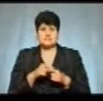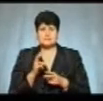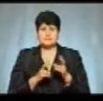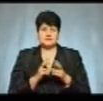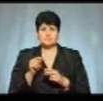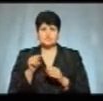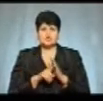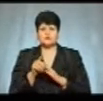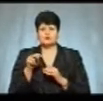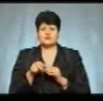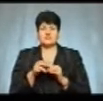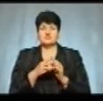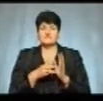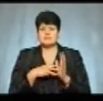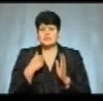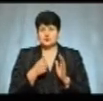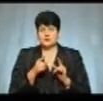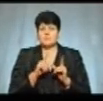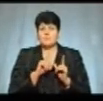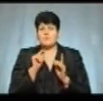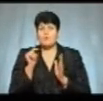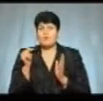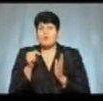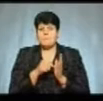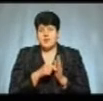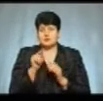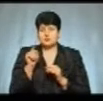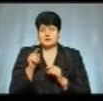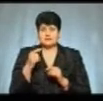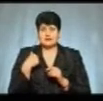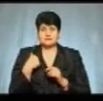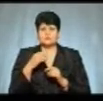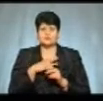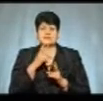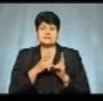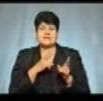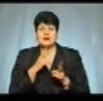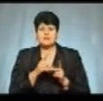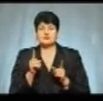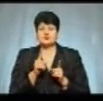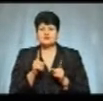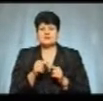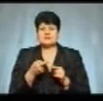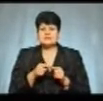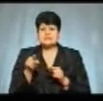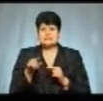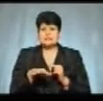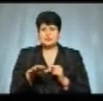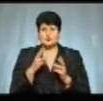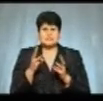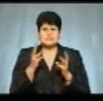початку 2018 року. Ми туди попали, бо тому що так само до нас надійшли скарги, що на певній території